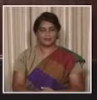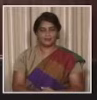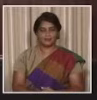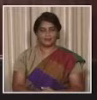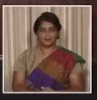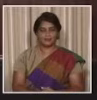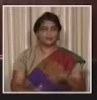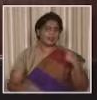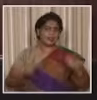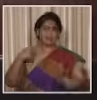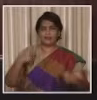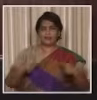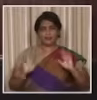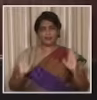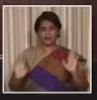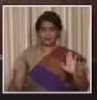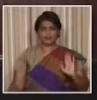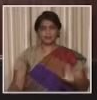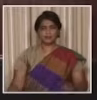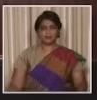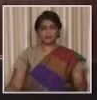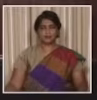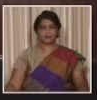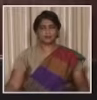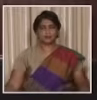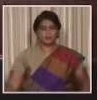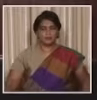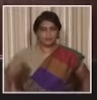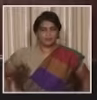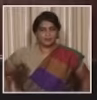දැන් විවාදයක් කරගන්න එපා මේක.